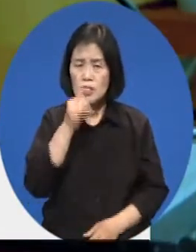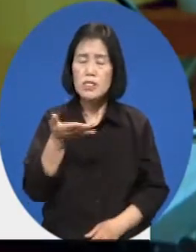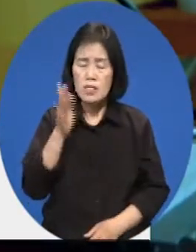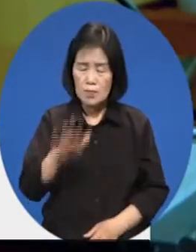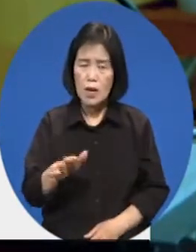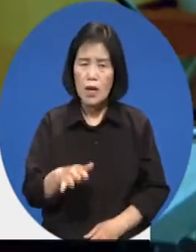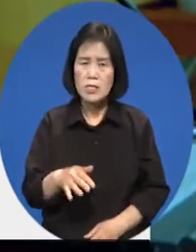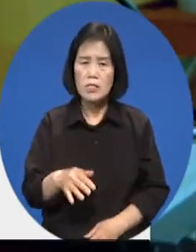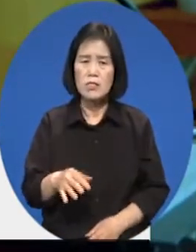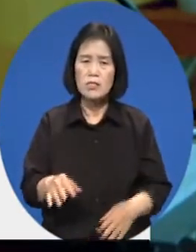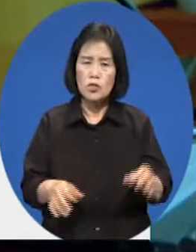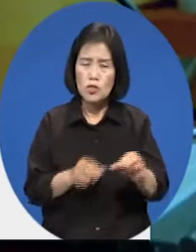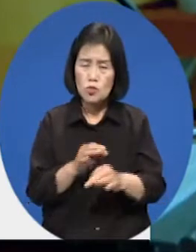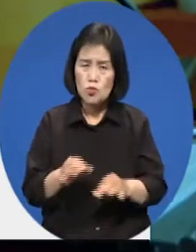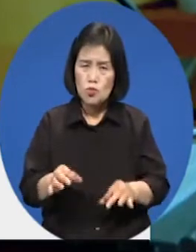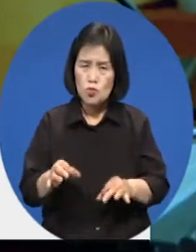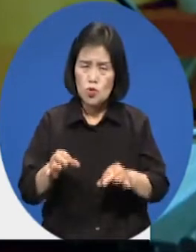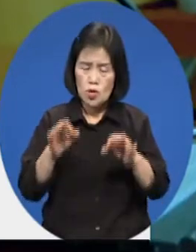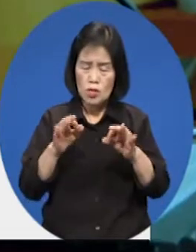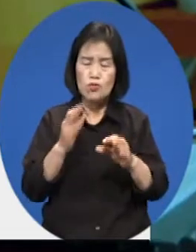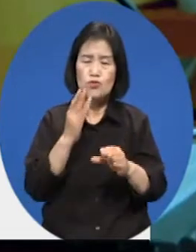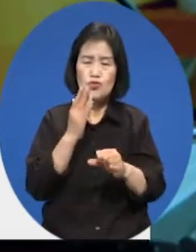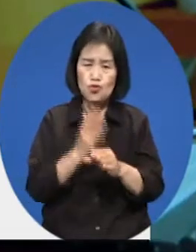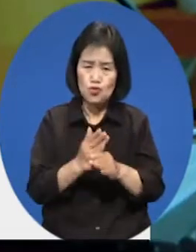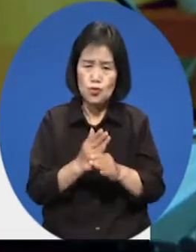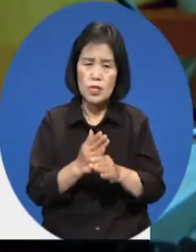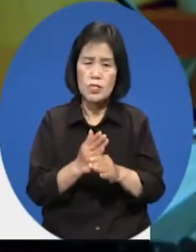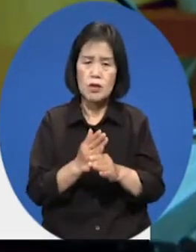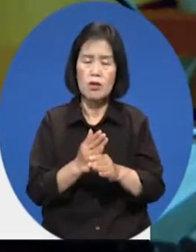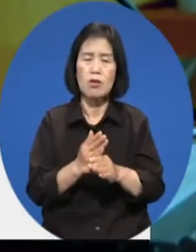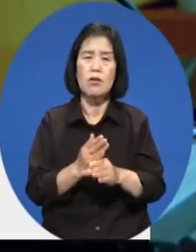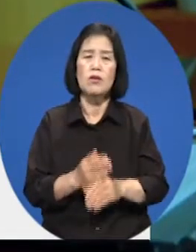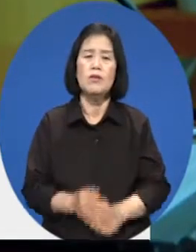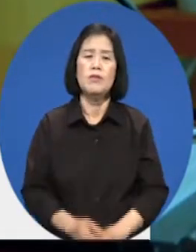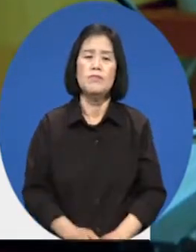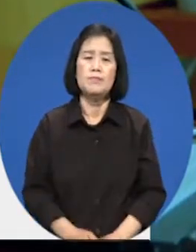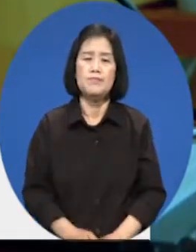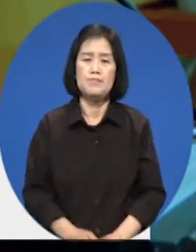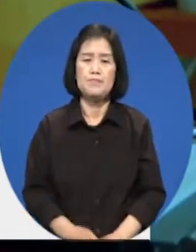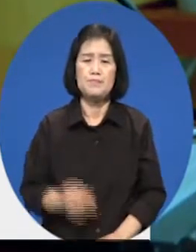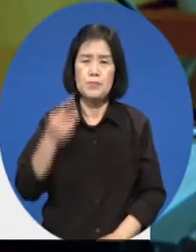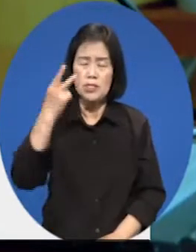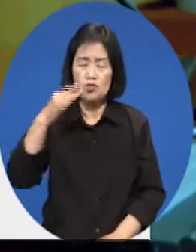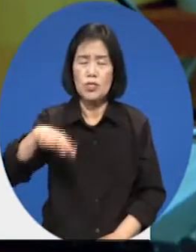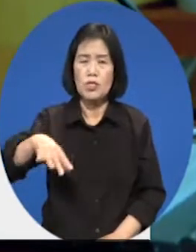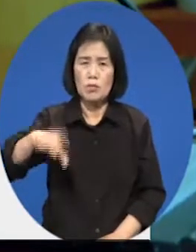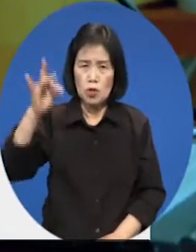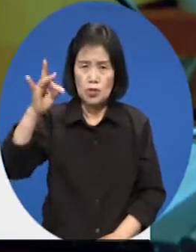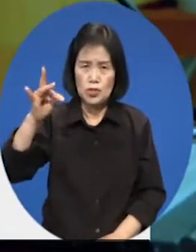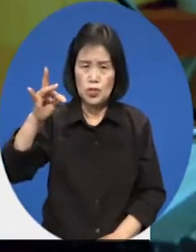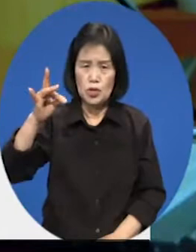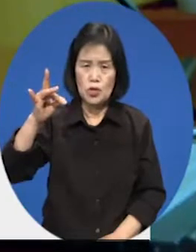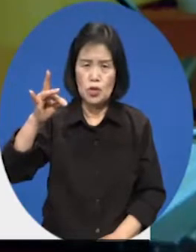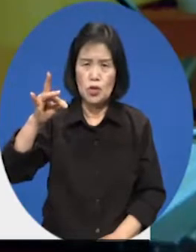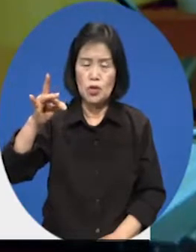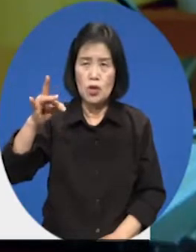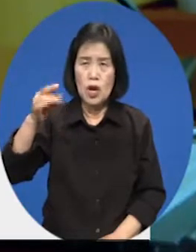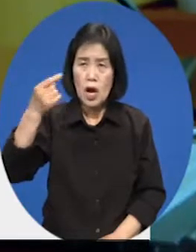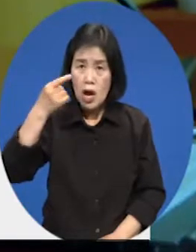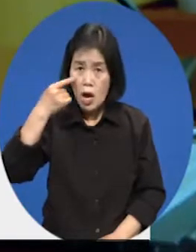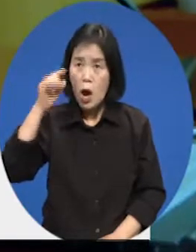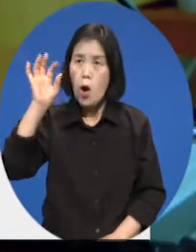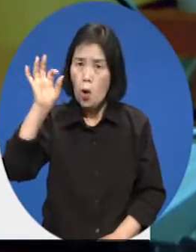이것이 뒷다리를 잡을 수 있는 그런 상황이 돼서 사실은 미국이 먼저 지금 할 수 있는 거를 보고서 하는